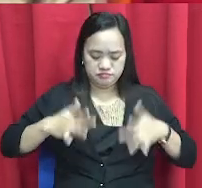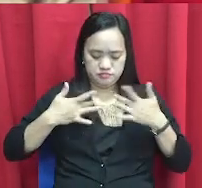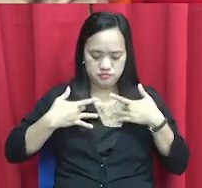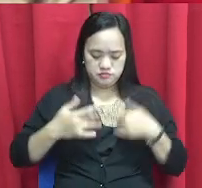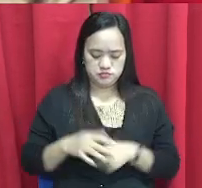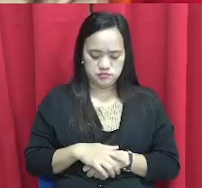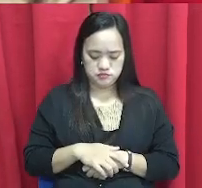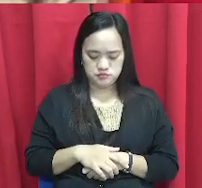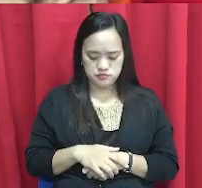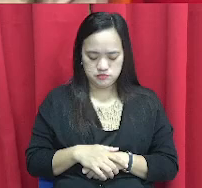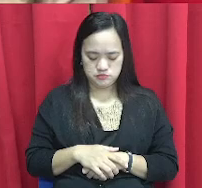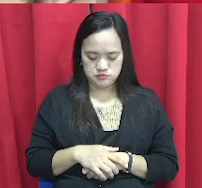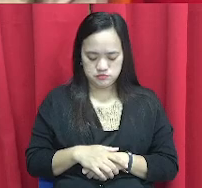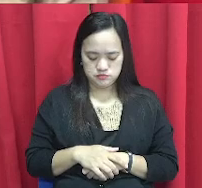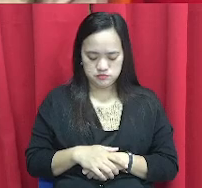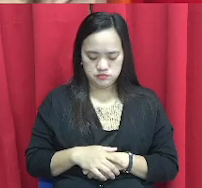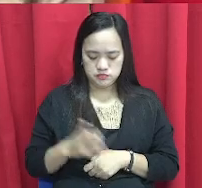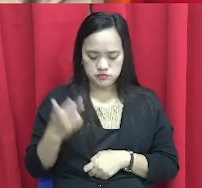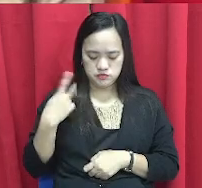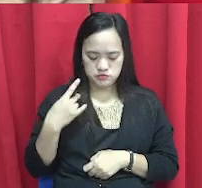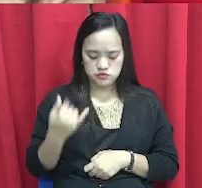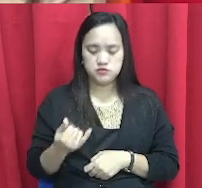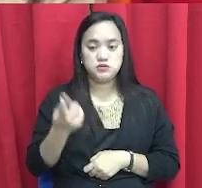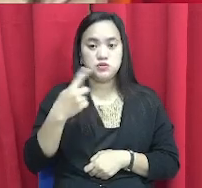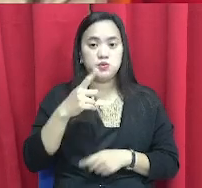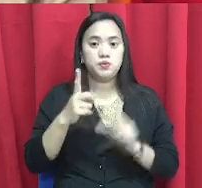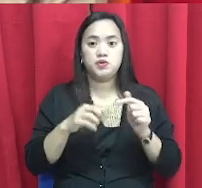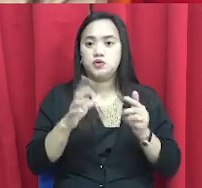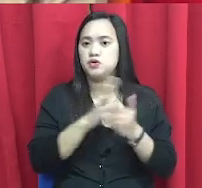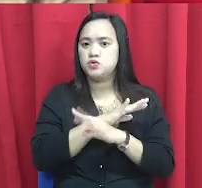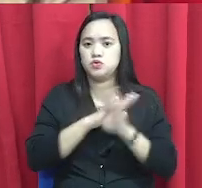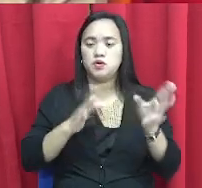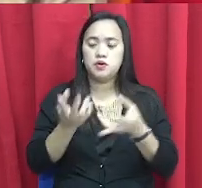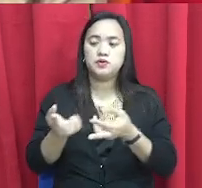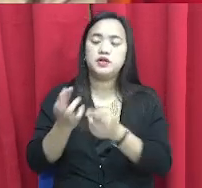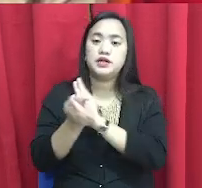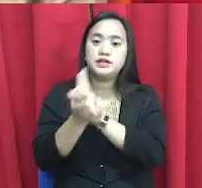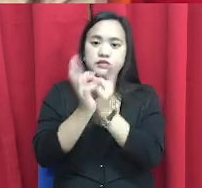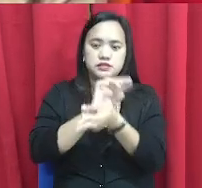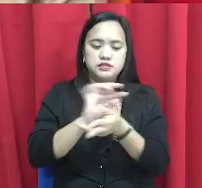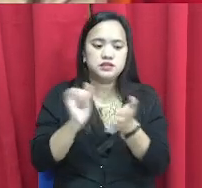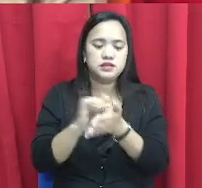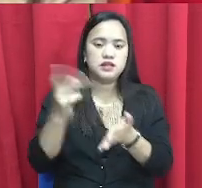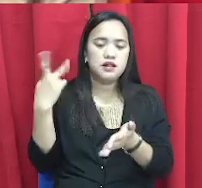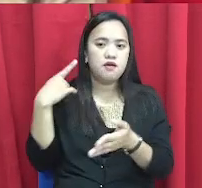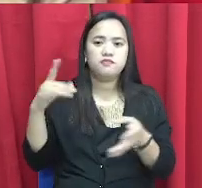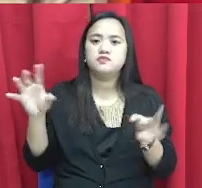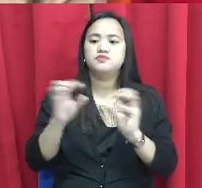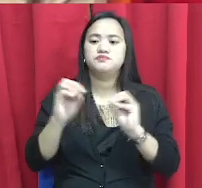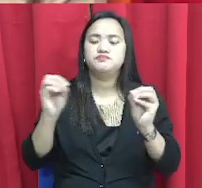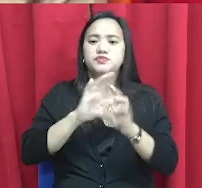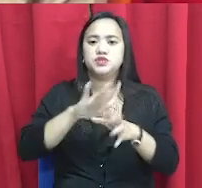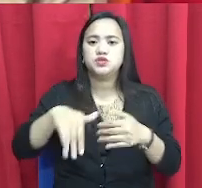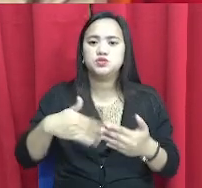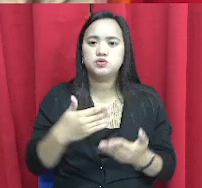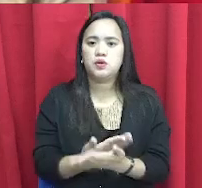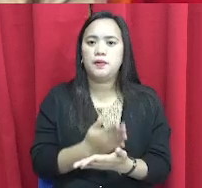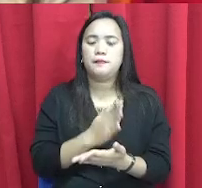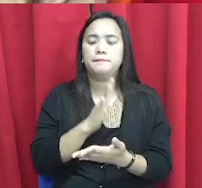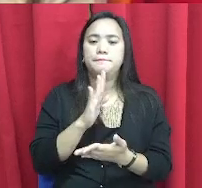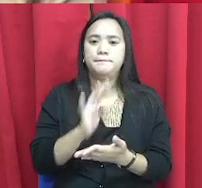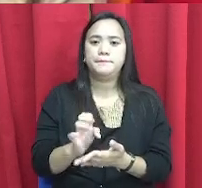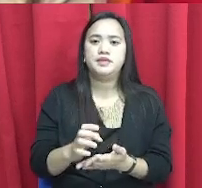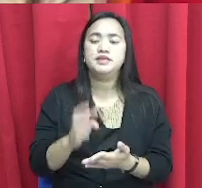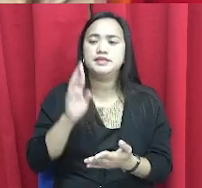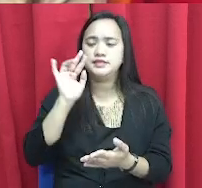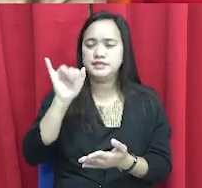ang Sarita ng Diyos hindi babalik na walang kwenta ang sabi po ng Bibliya ang Sarita ng Diyos ay hindi babalik na walang kwenta you can reject the